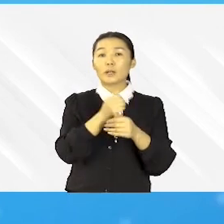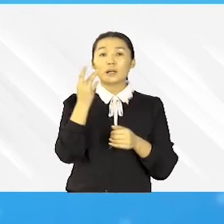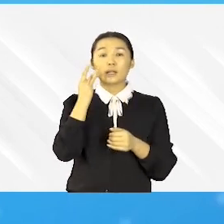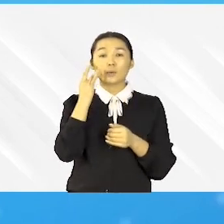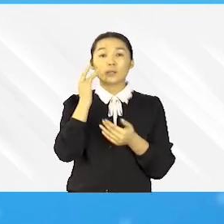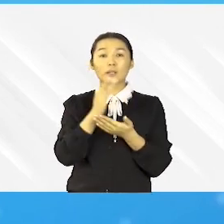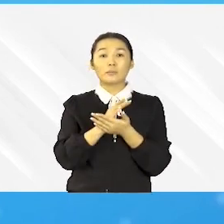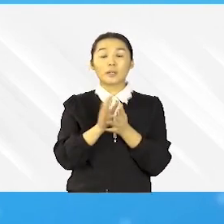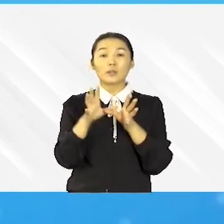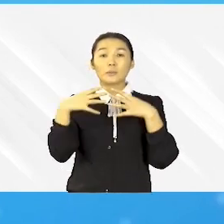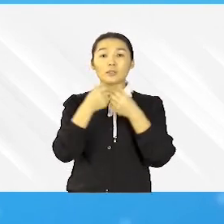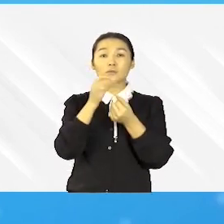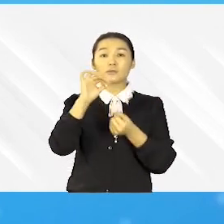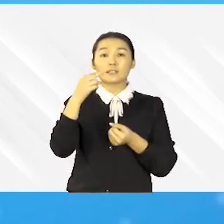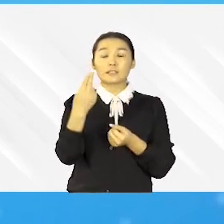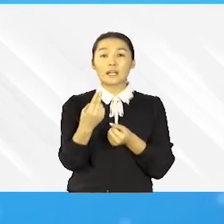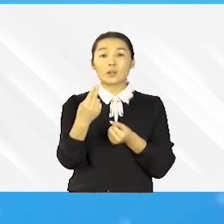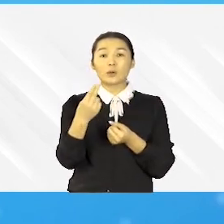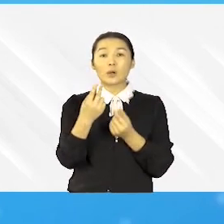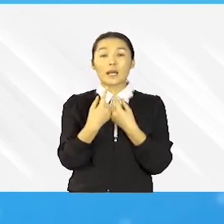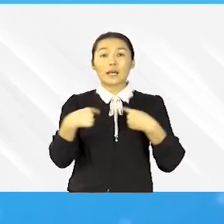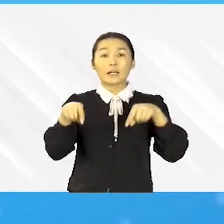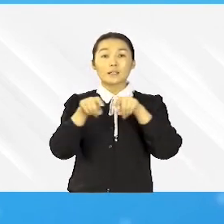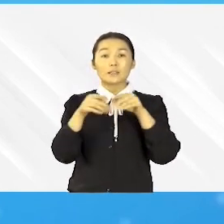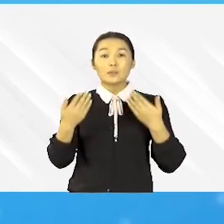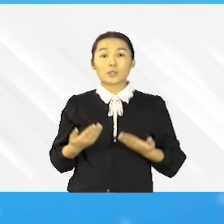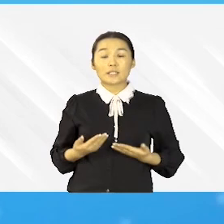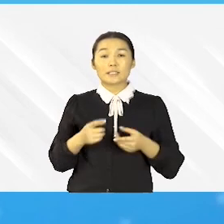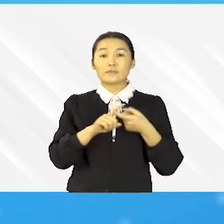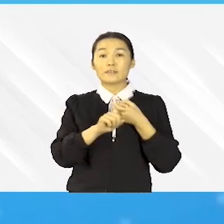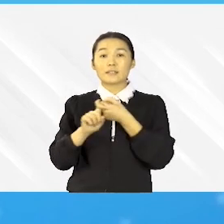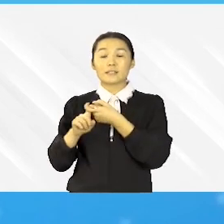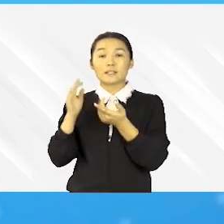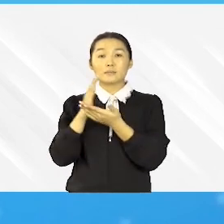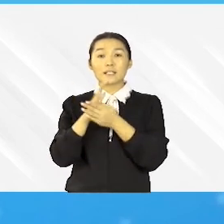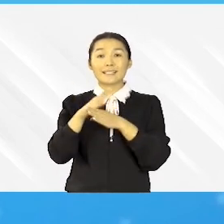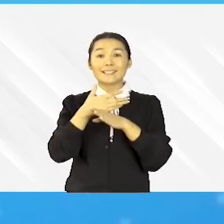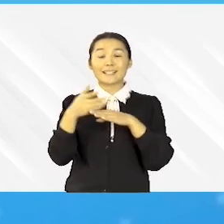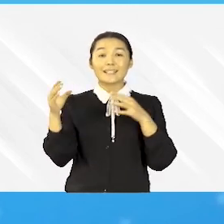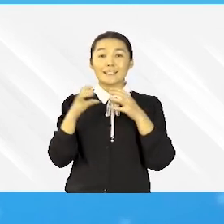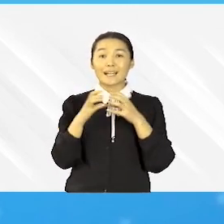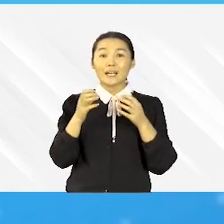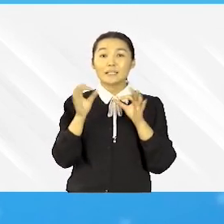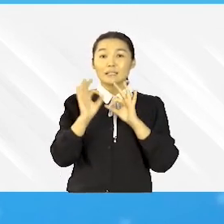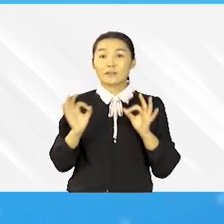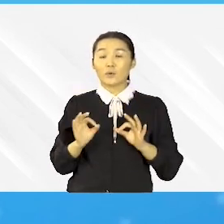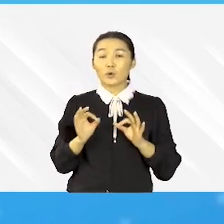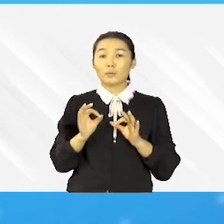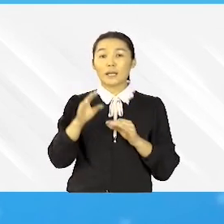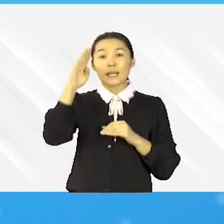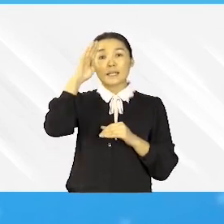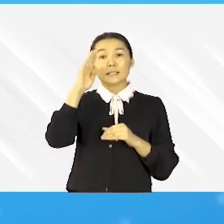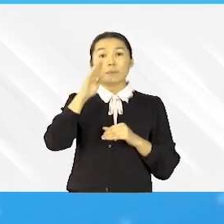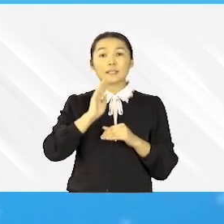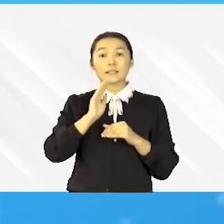общественную социальную организацию жизни. В связи с этим есть разделение на касты или формы – самки, самцы, рабочие особи